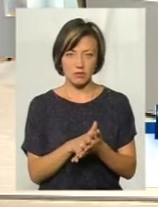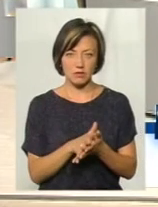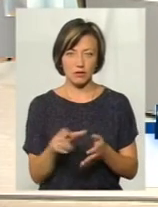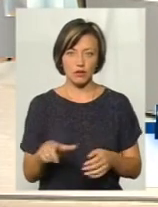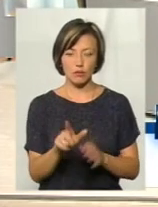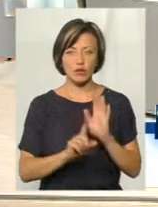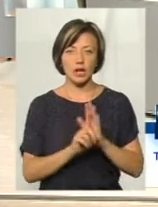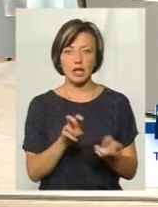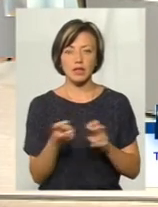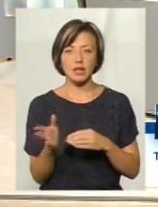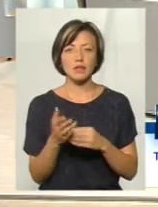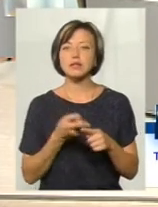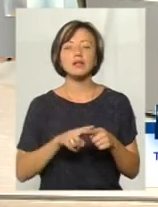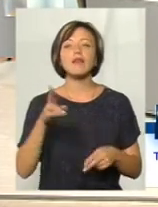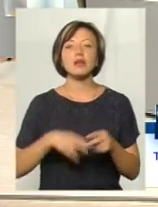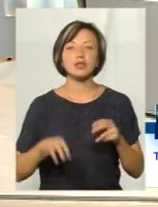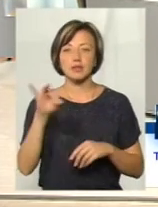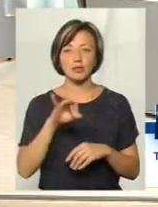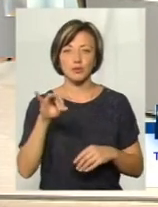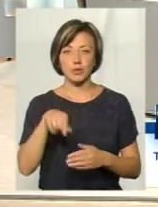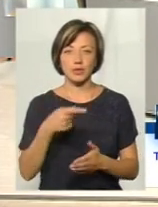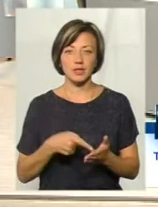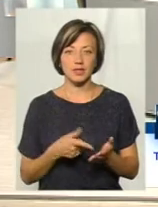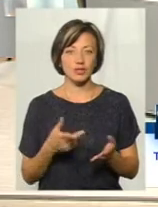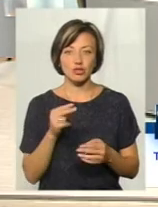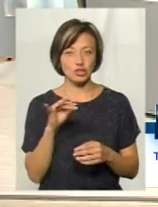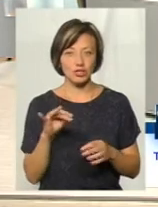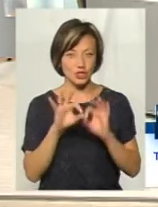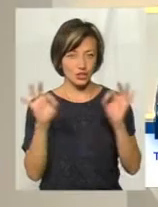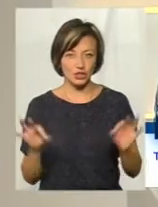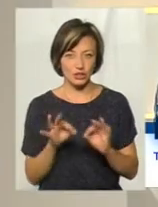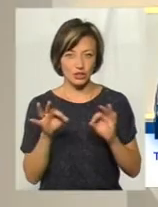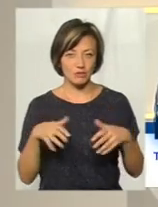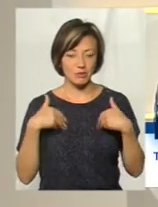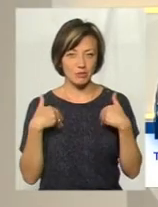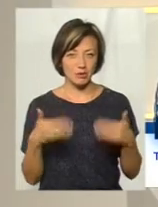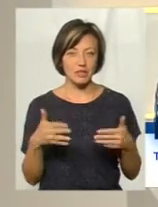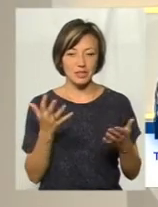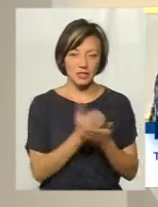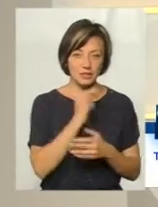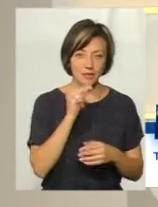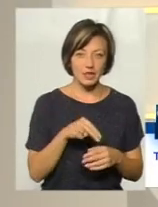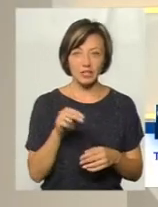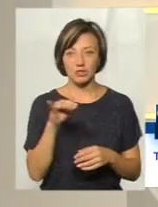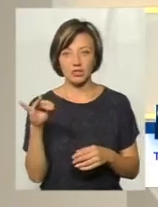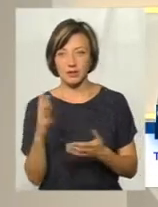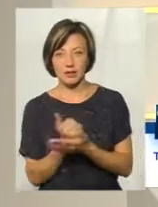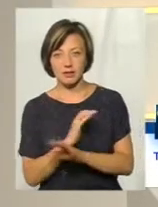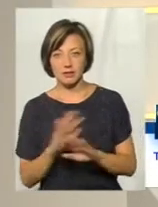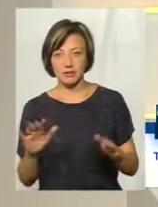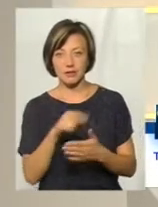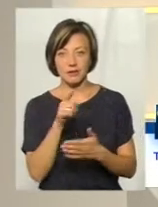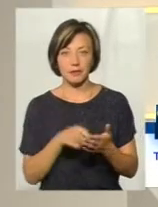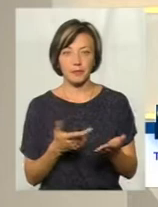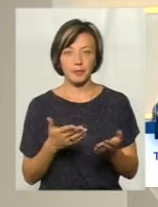того почало гинути. Чим це завершилось? Чи не завершилось нічим? Знайшли ви їх, чи не знайшли? Чи все ж таки цукровий завод там ні до